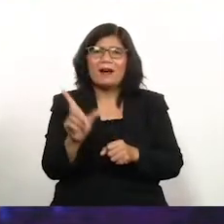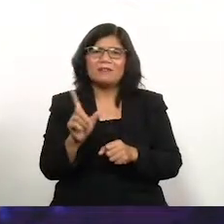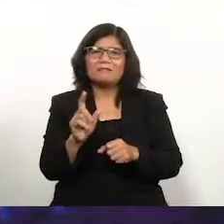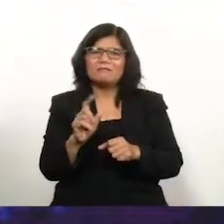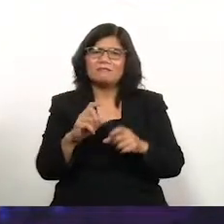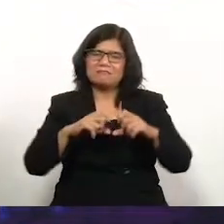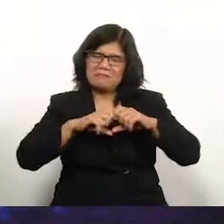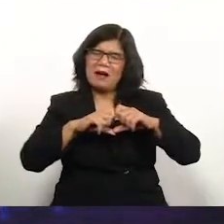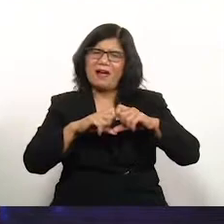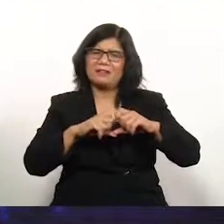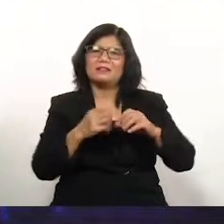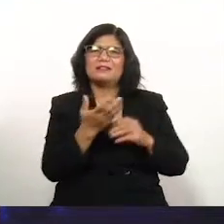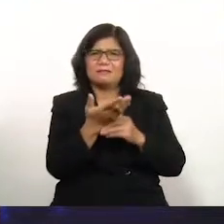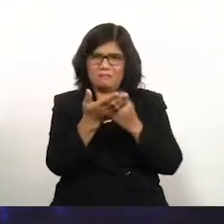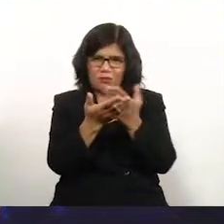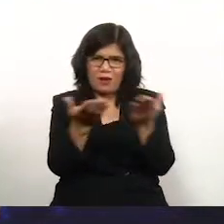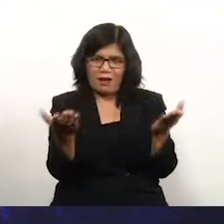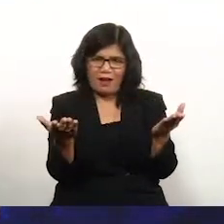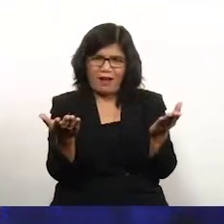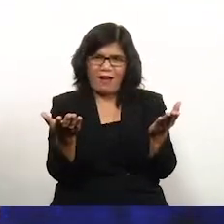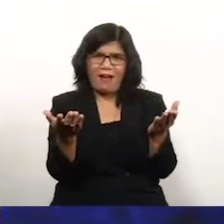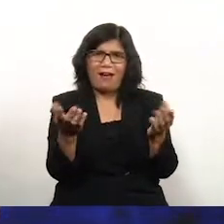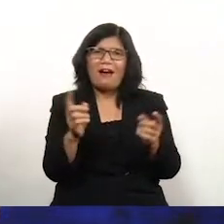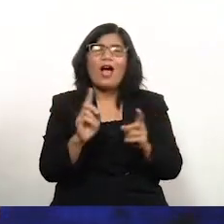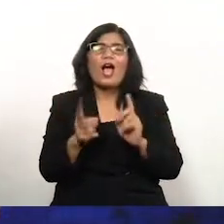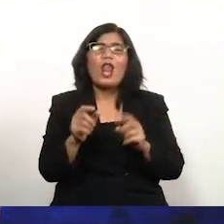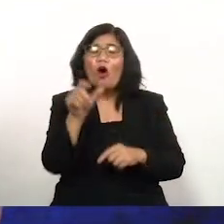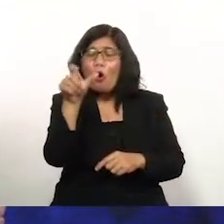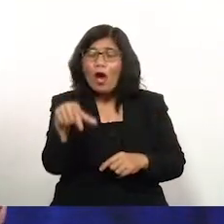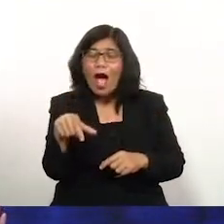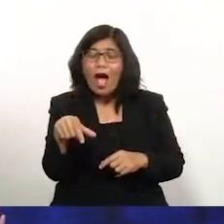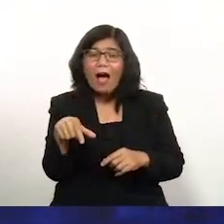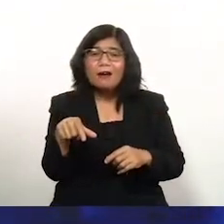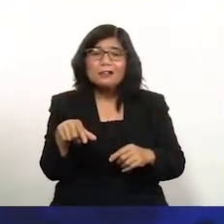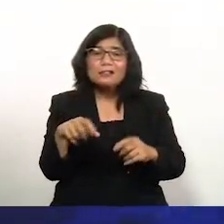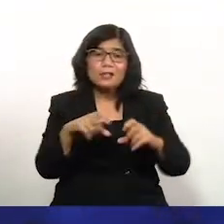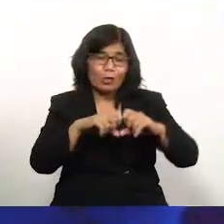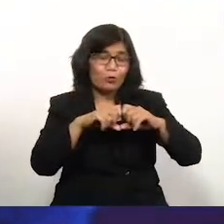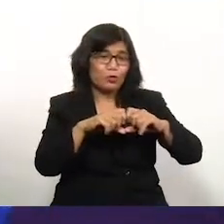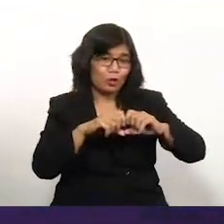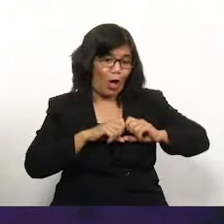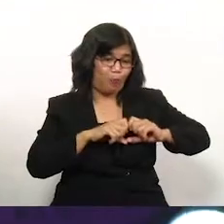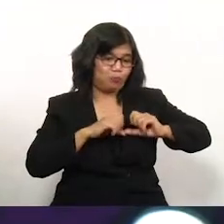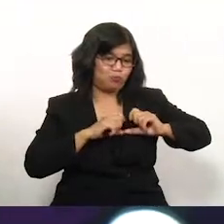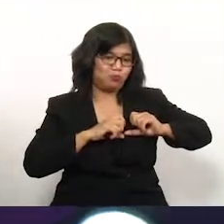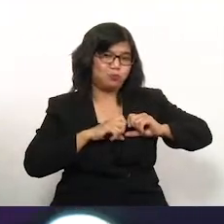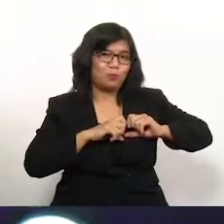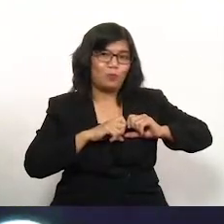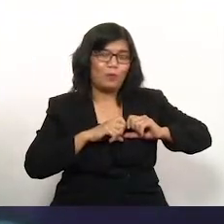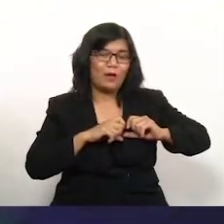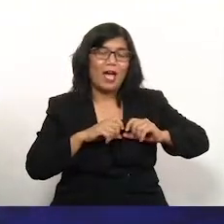sendal jepit rasasti Crush kalaupun jatuh cinta setelah jepit Lesti